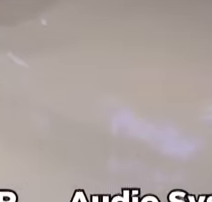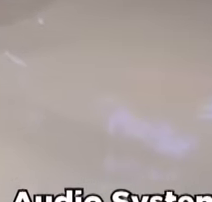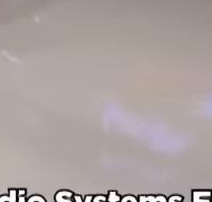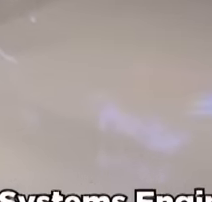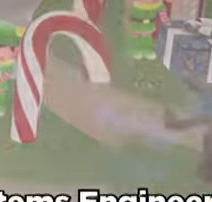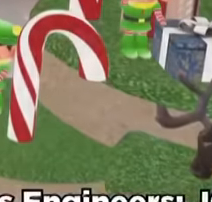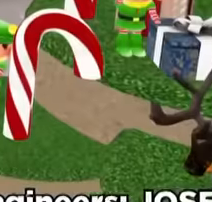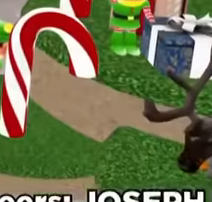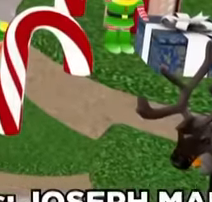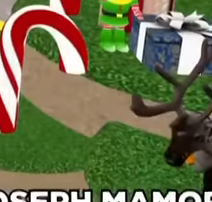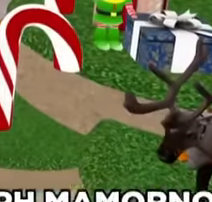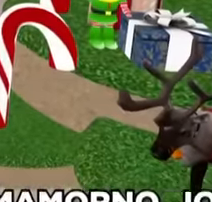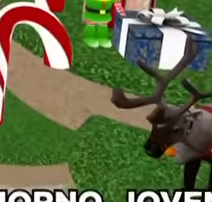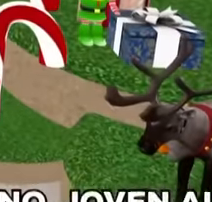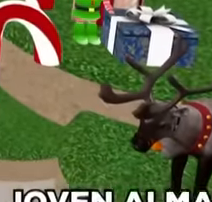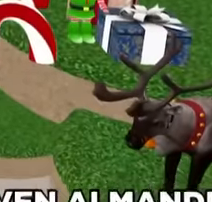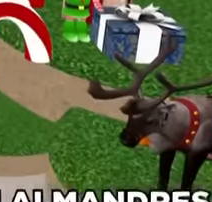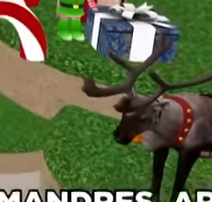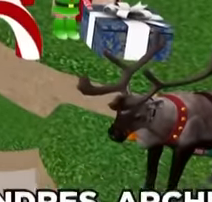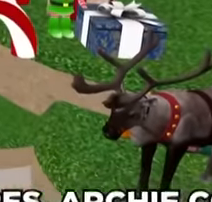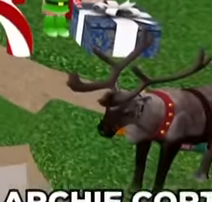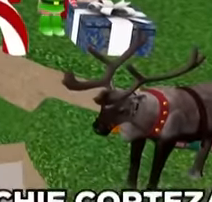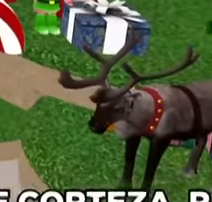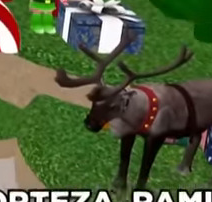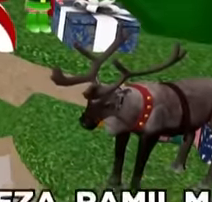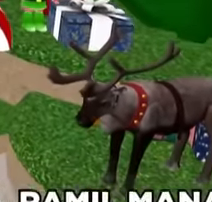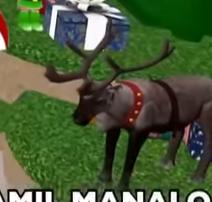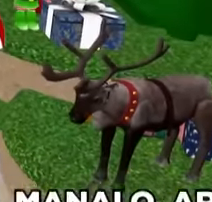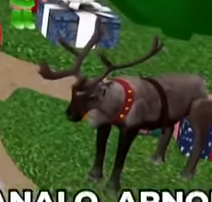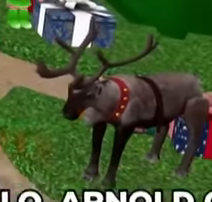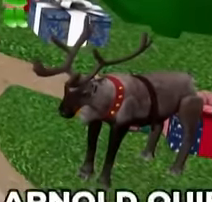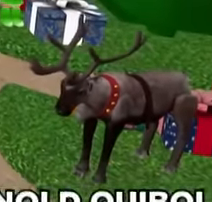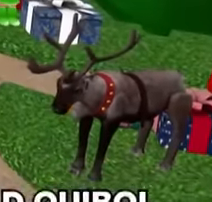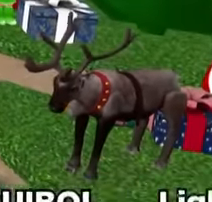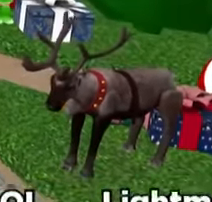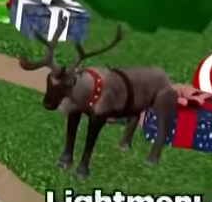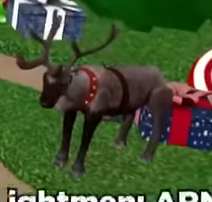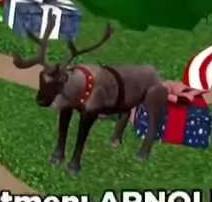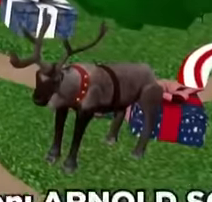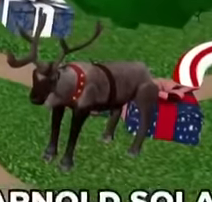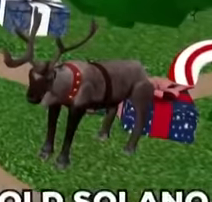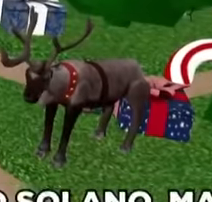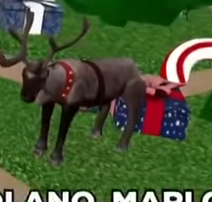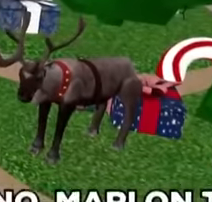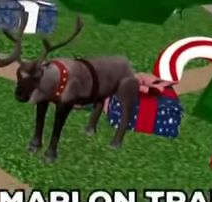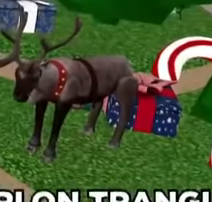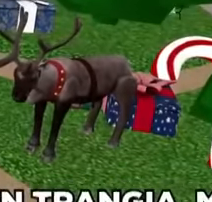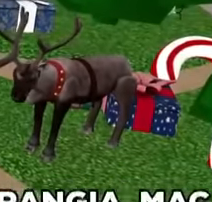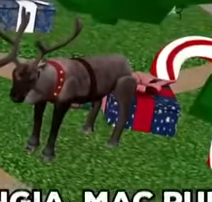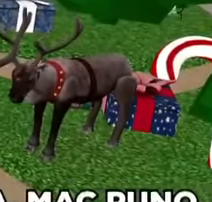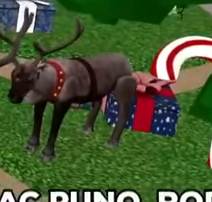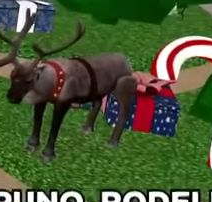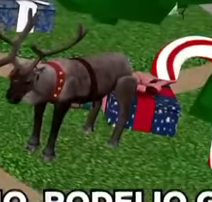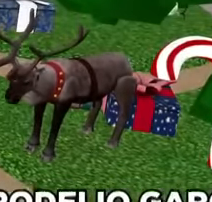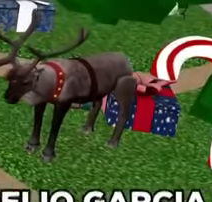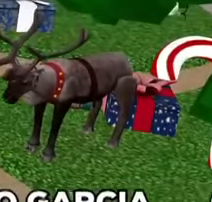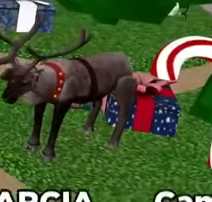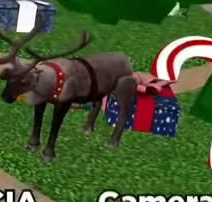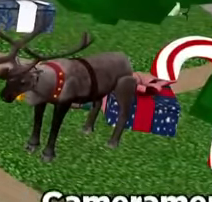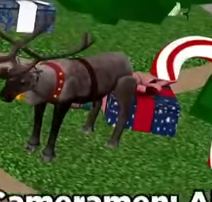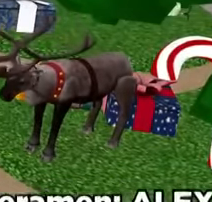lang yung duwag. 61 days na lang, Pasko na. Ano mang hamon, ano mang panahon, tapat